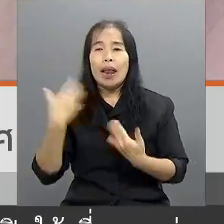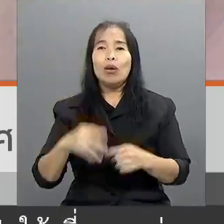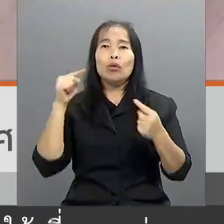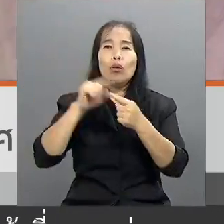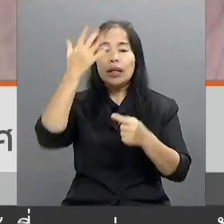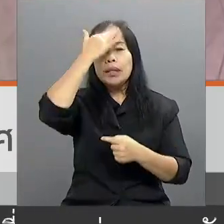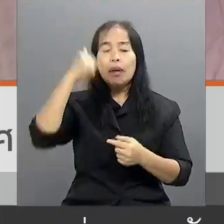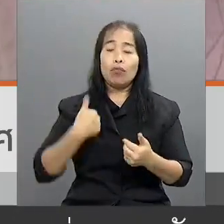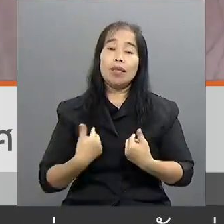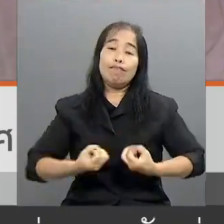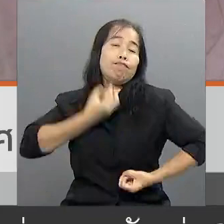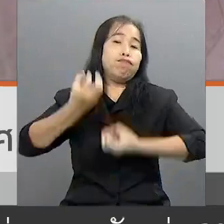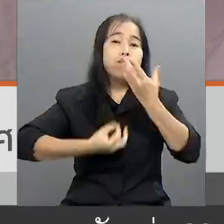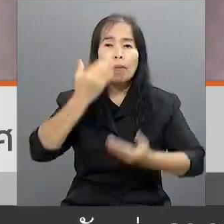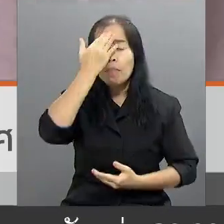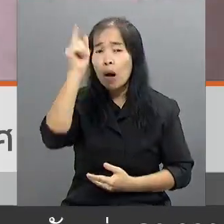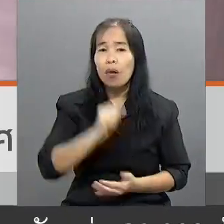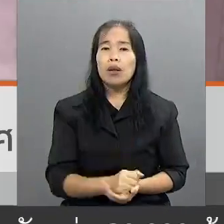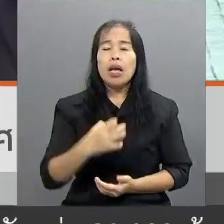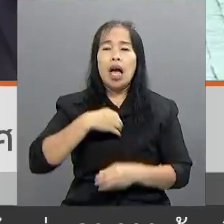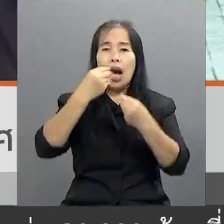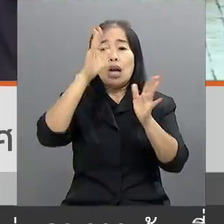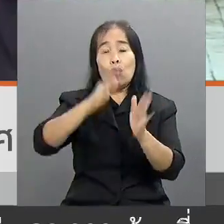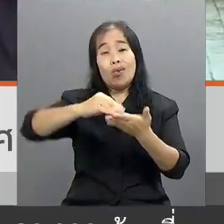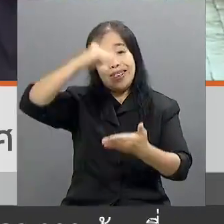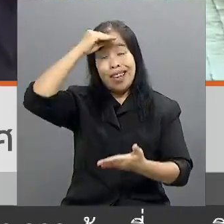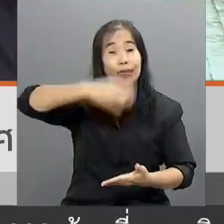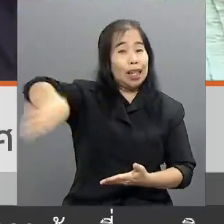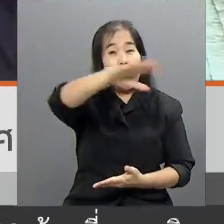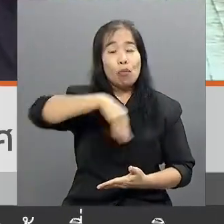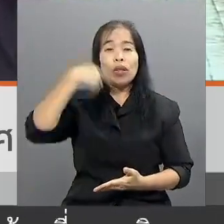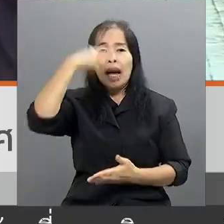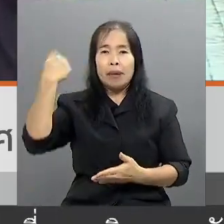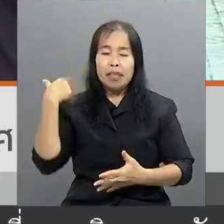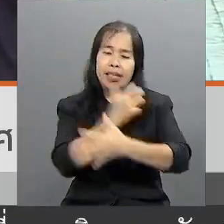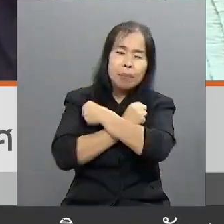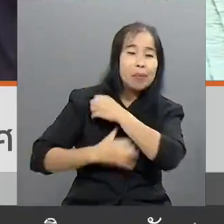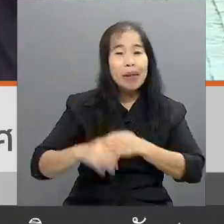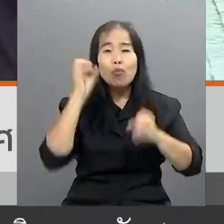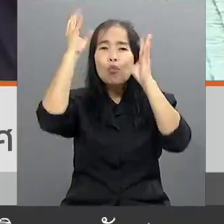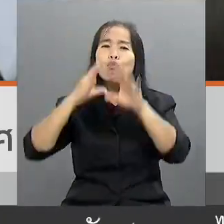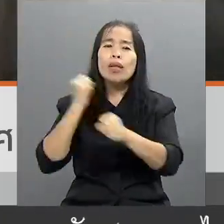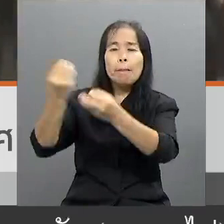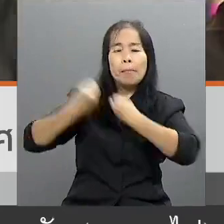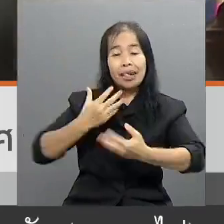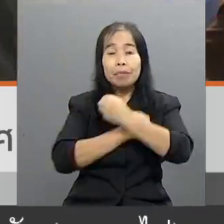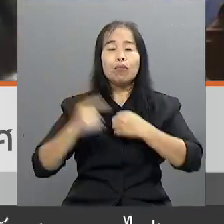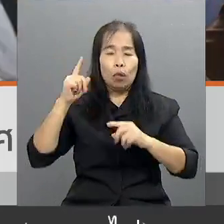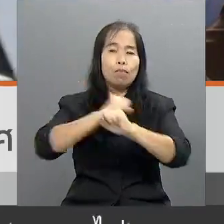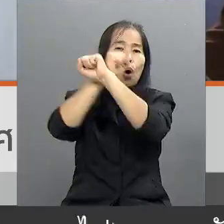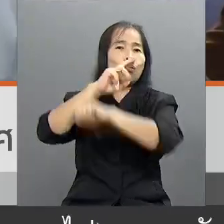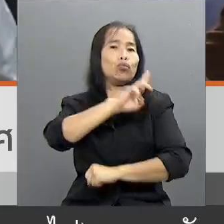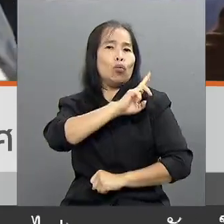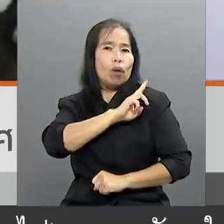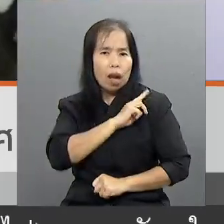เรื่องราวนี้เพราะว่าอยากให้นักเรียนที่ถูกกระทำกล้าที่จะออกมาปกป้องตัวเองซึ่งเท่ากับเป็นการปกป้องนัก